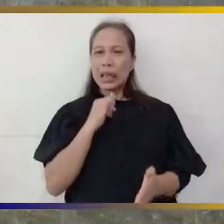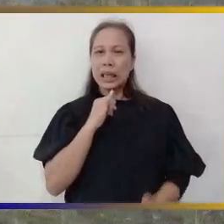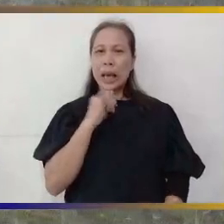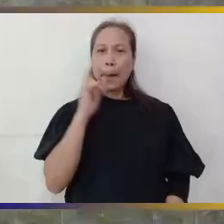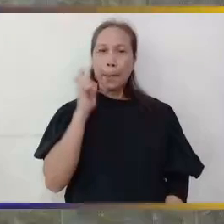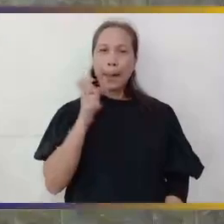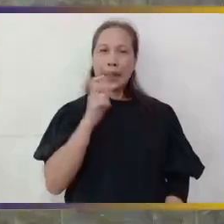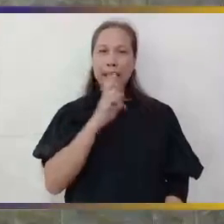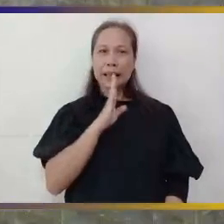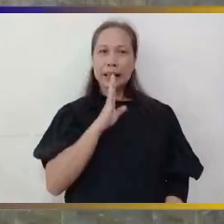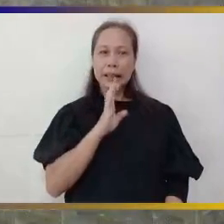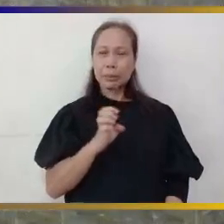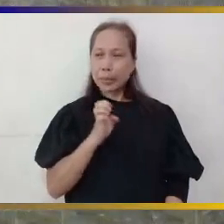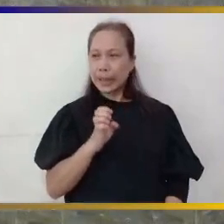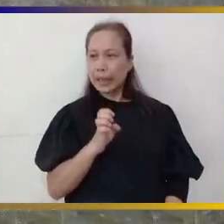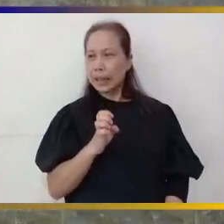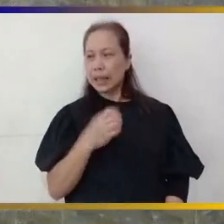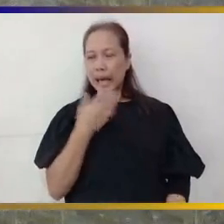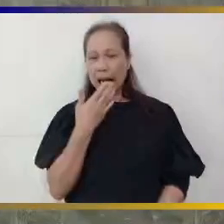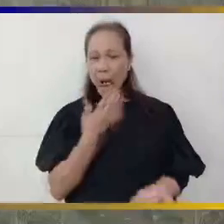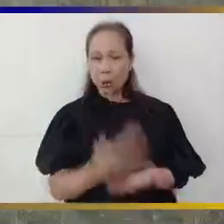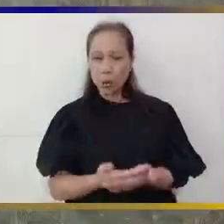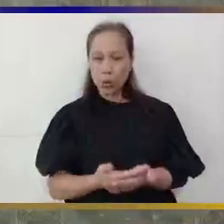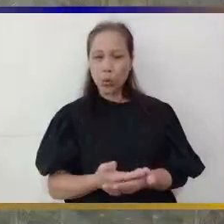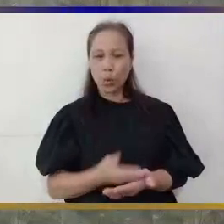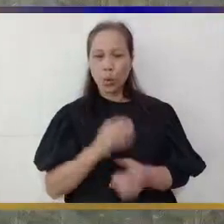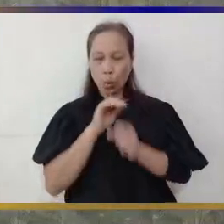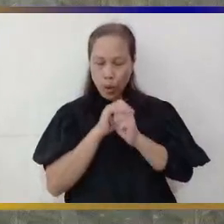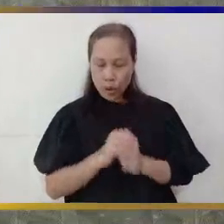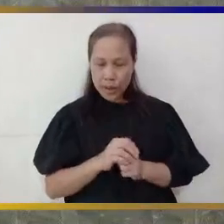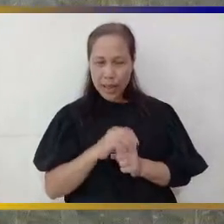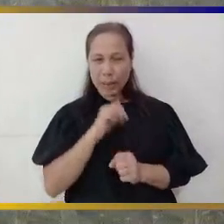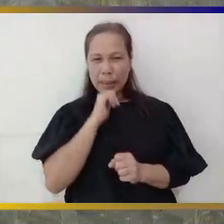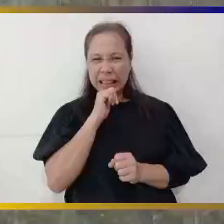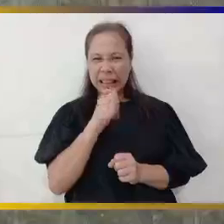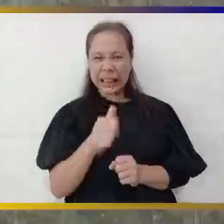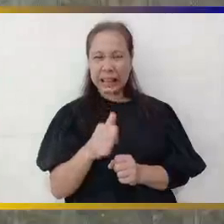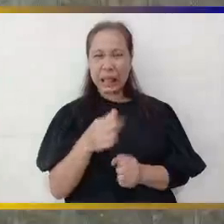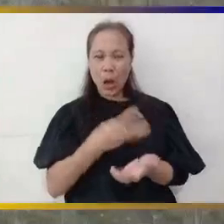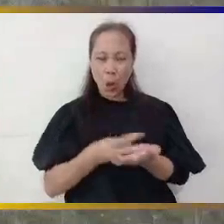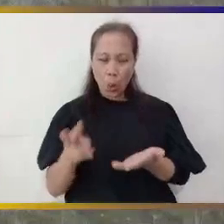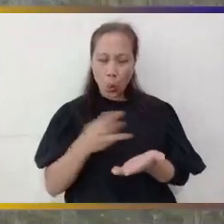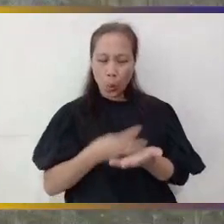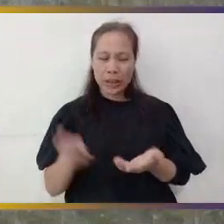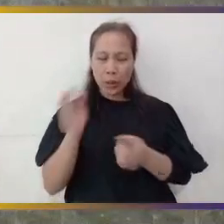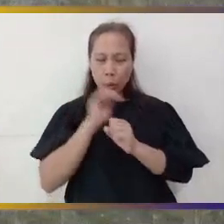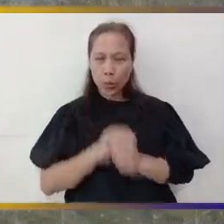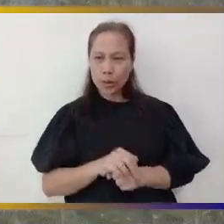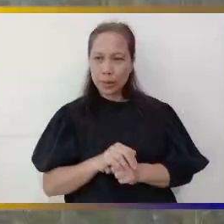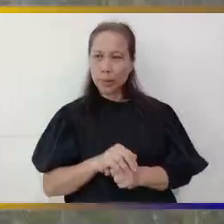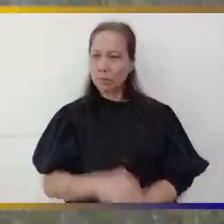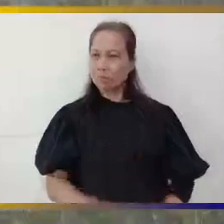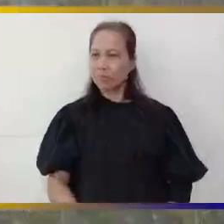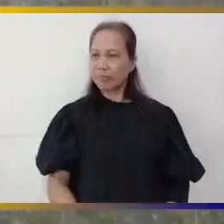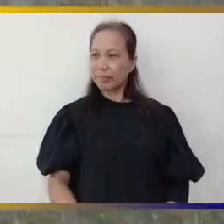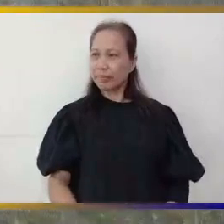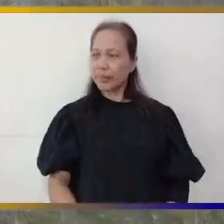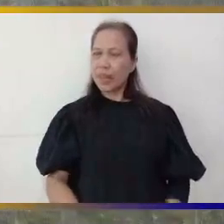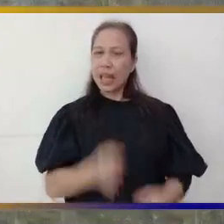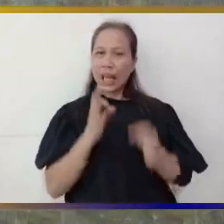Worship Okay so kapatid kung inon natin Panginoon lamang